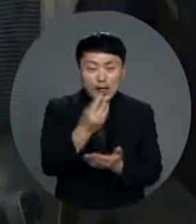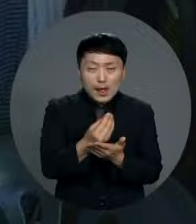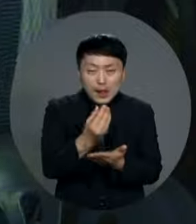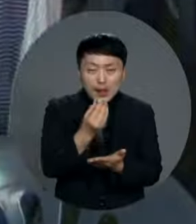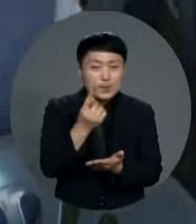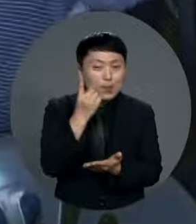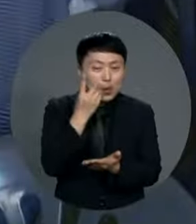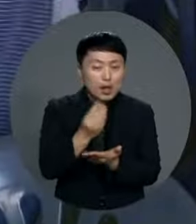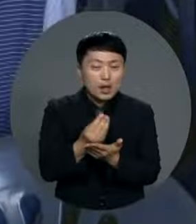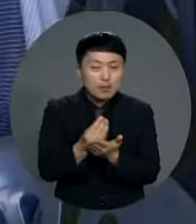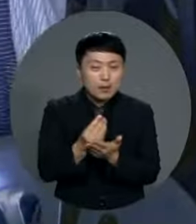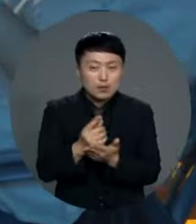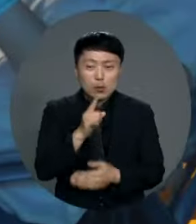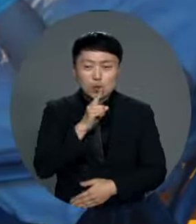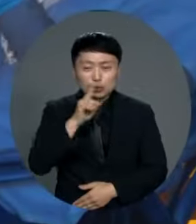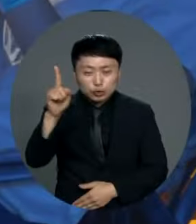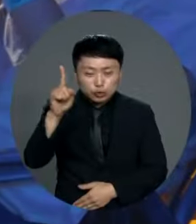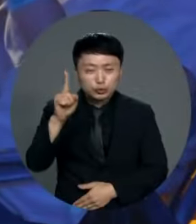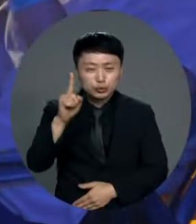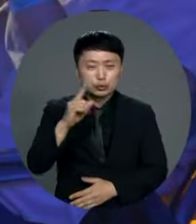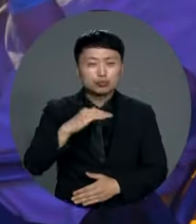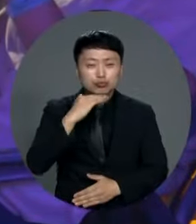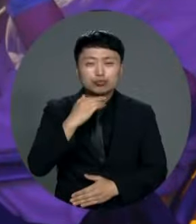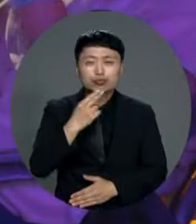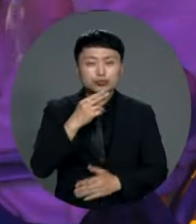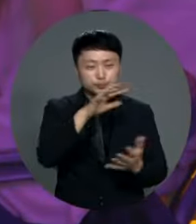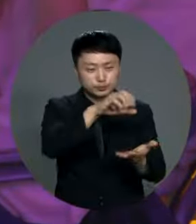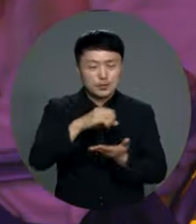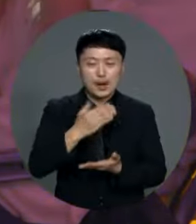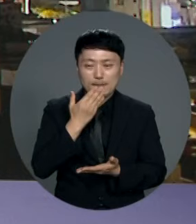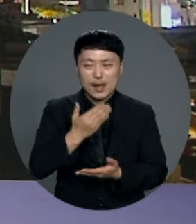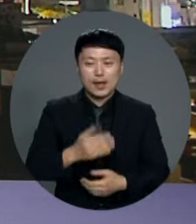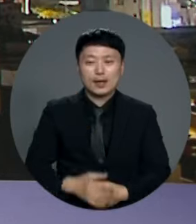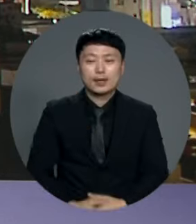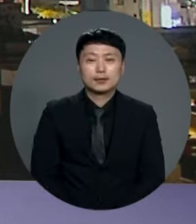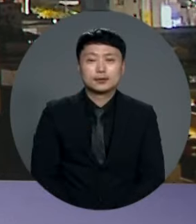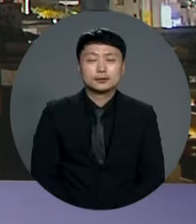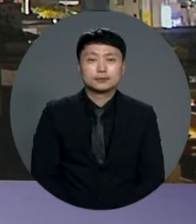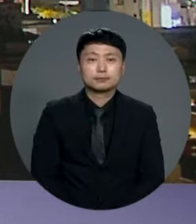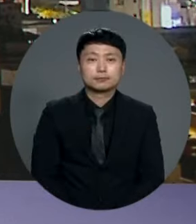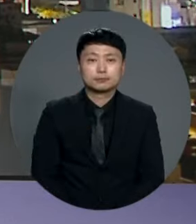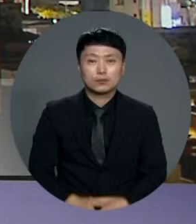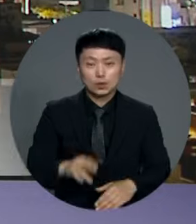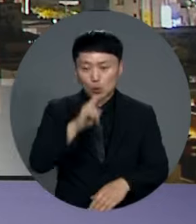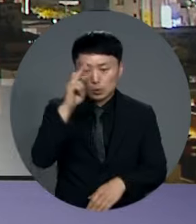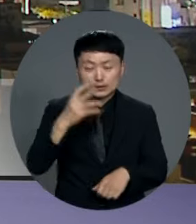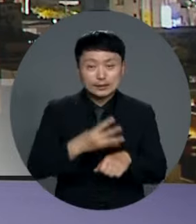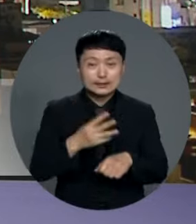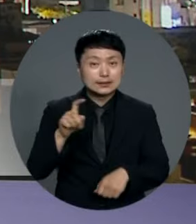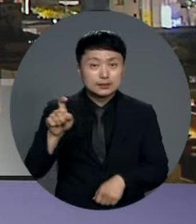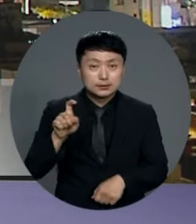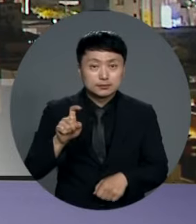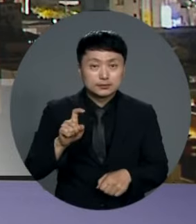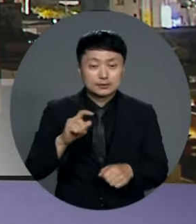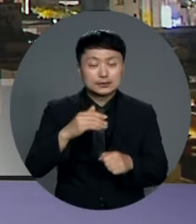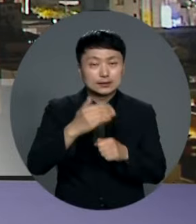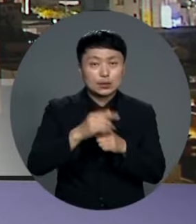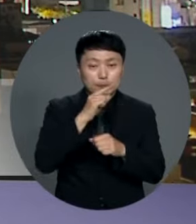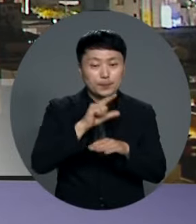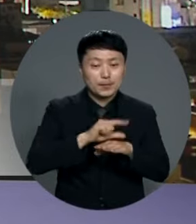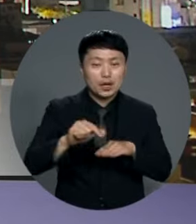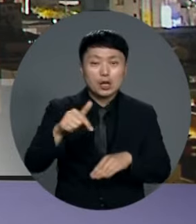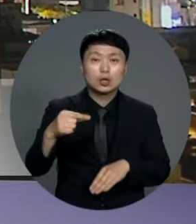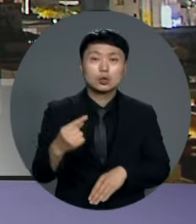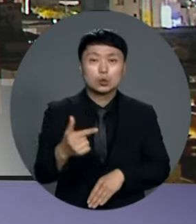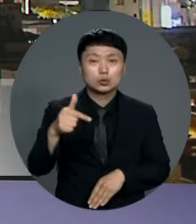않고도 치킨을 주문 수령할 수 있습니다. 오늘 오후 4시 10분쯤 대구 달성군